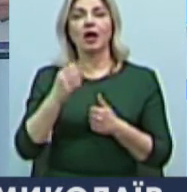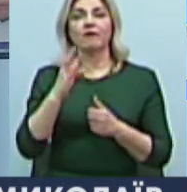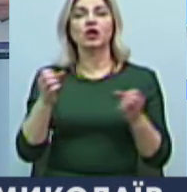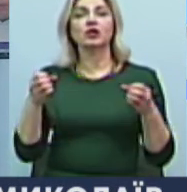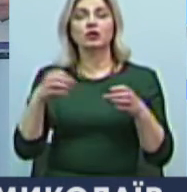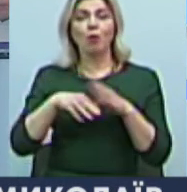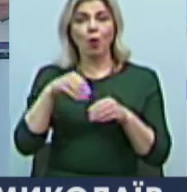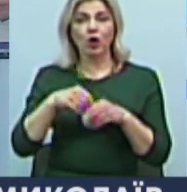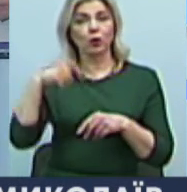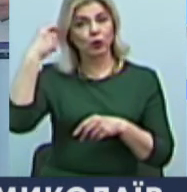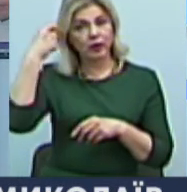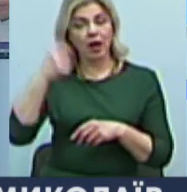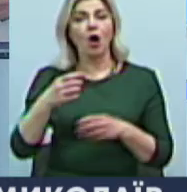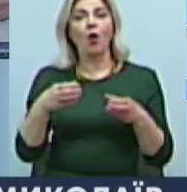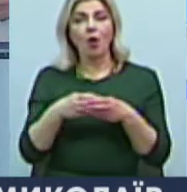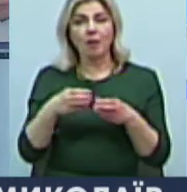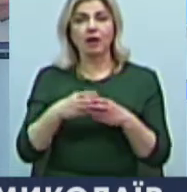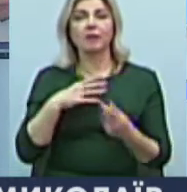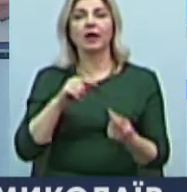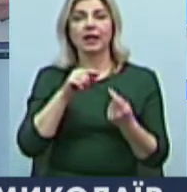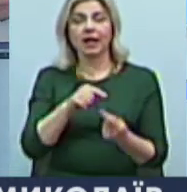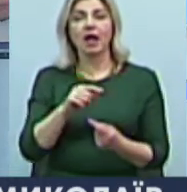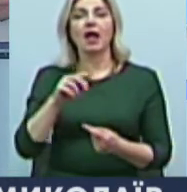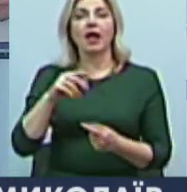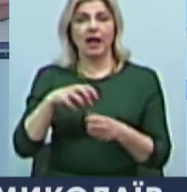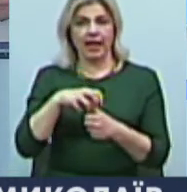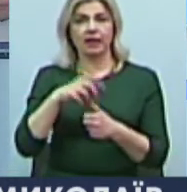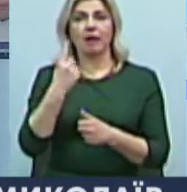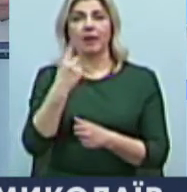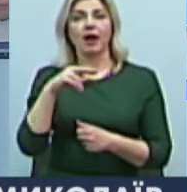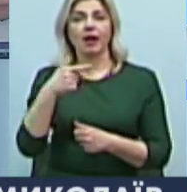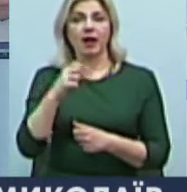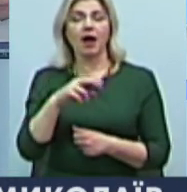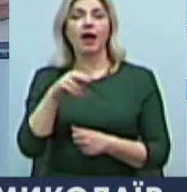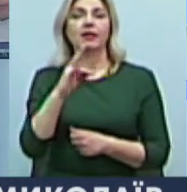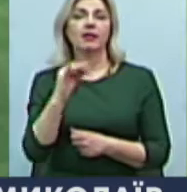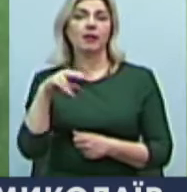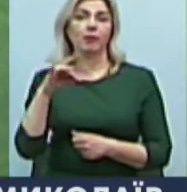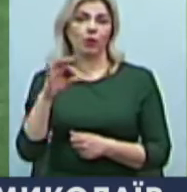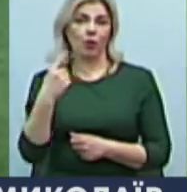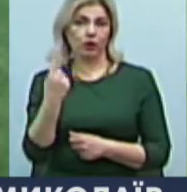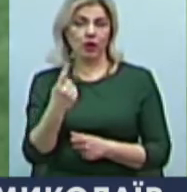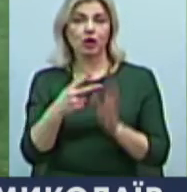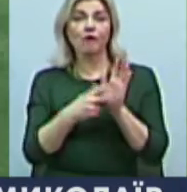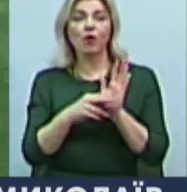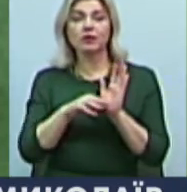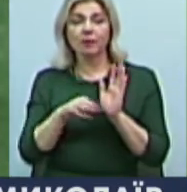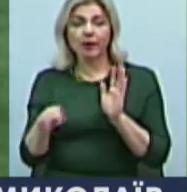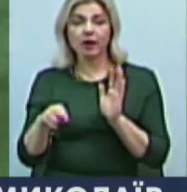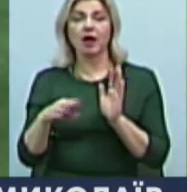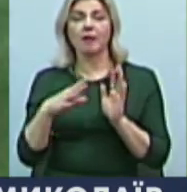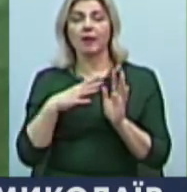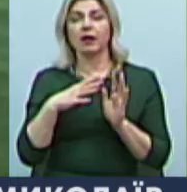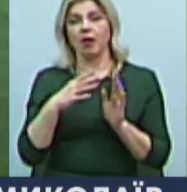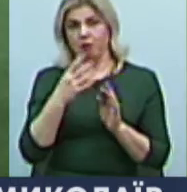Туреччині. Команда Сергія Шищенка протистояв лідер першої ліги України «Дніпро-1». На 8-й хвилині міг відзначитися півзахисник корабелів